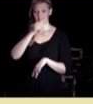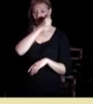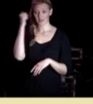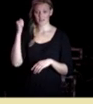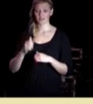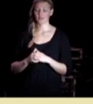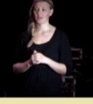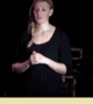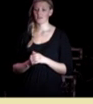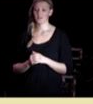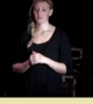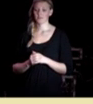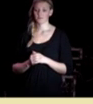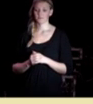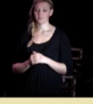alle fall.